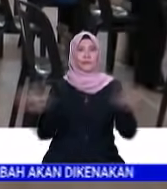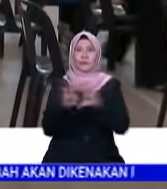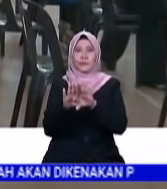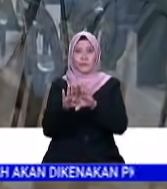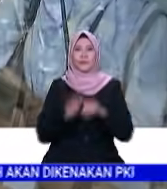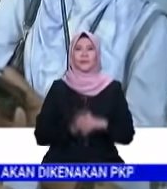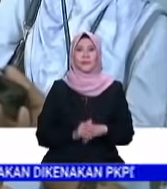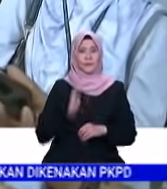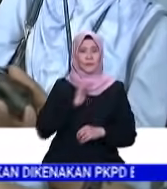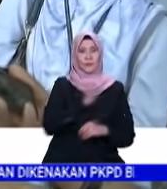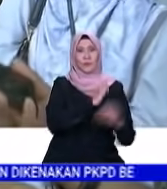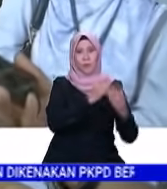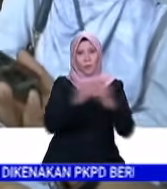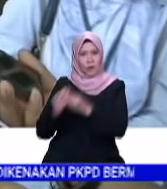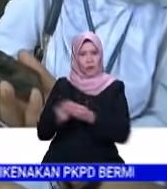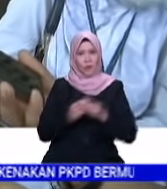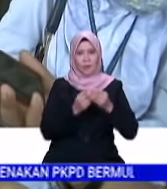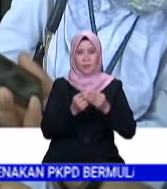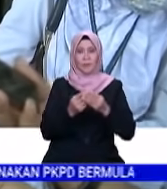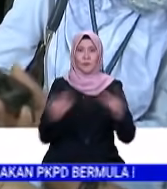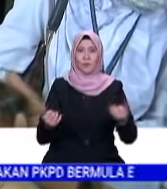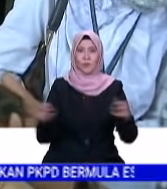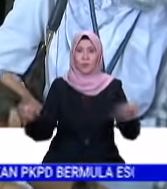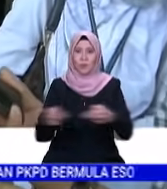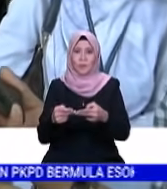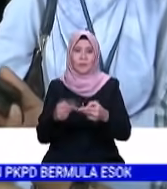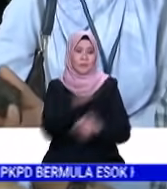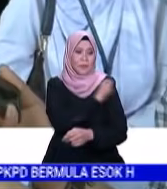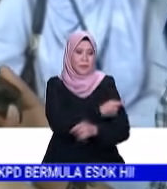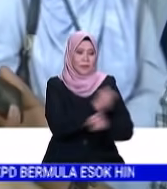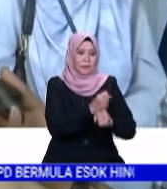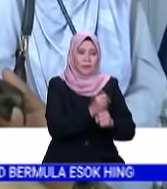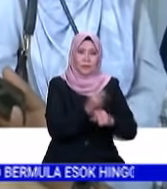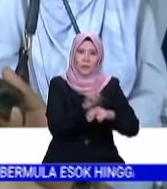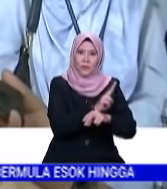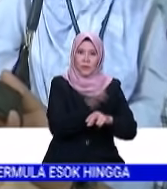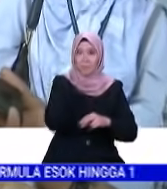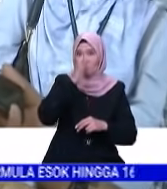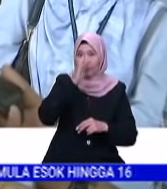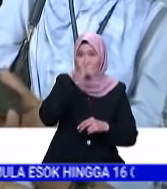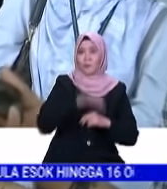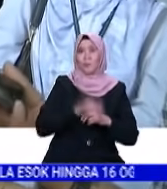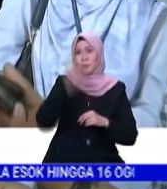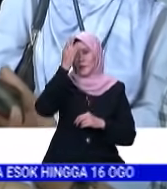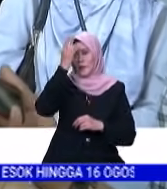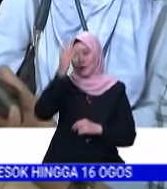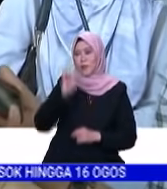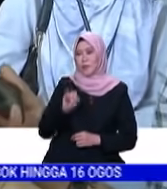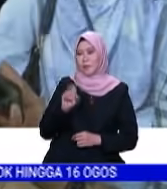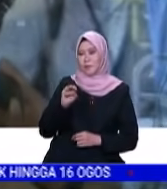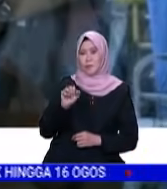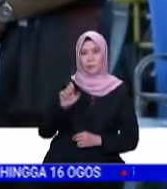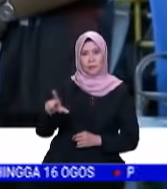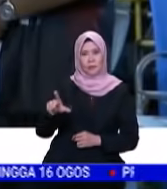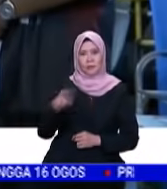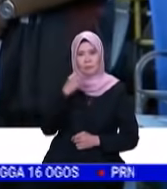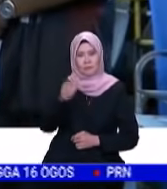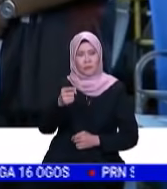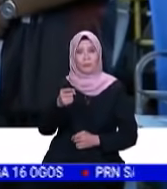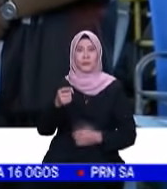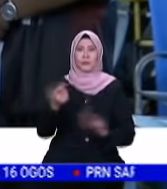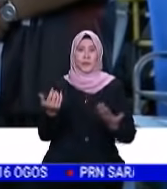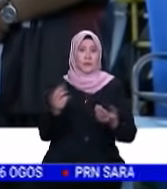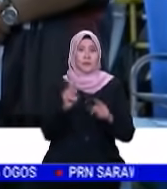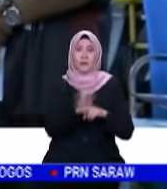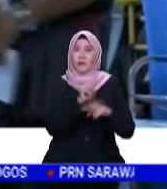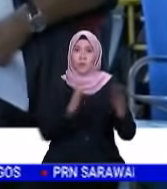kata Esko Perpaduan Hubungan Masyarakat, Tenaga Kerja dan Hal Ehwal Pengguna Melaka, Datuk Ismail Osman, memberi kesan kepada